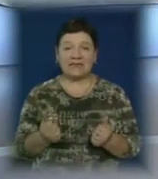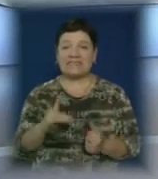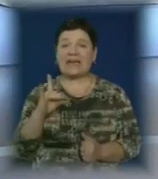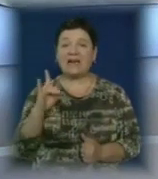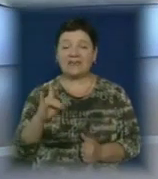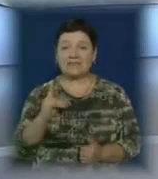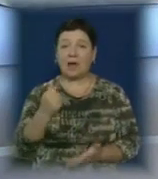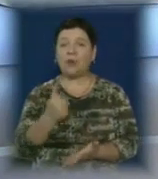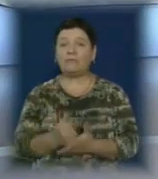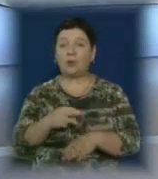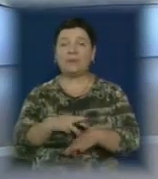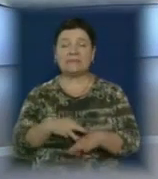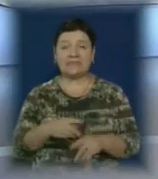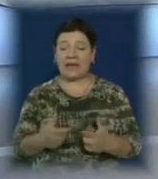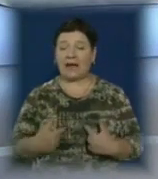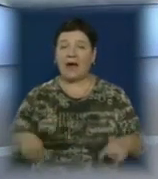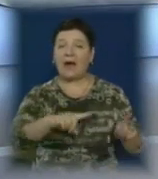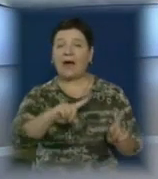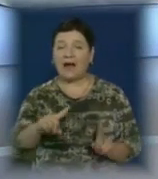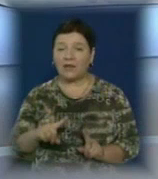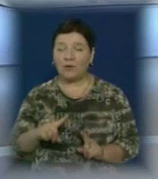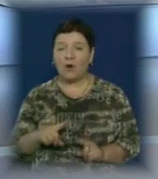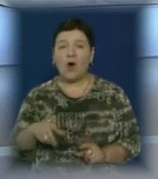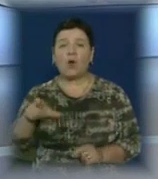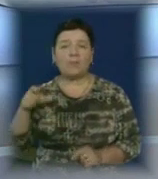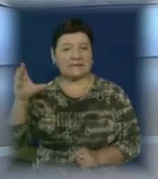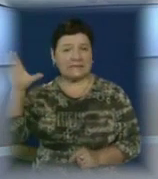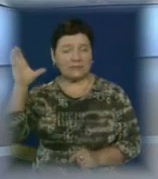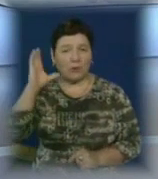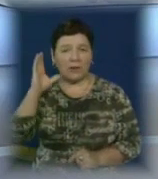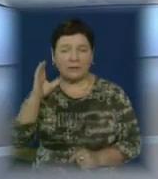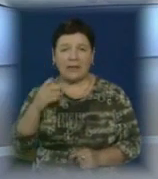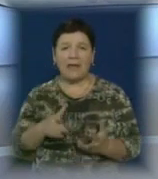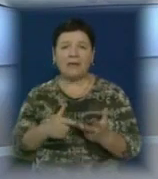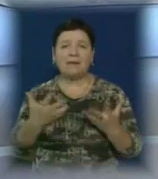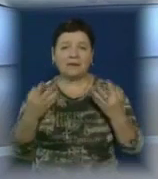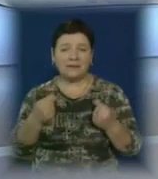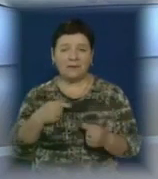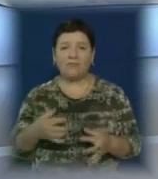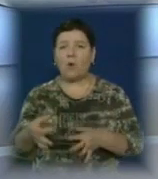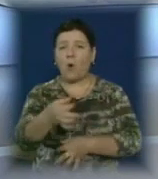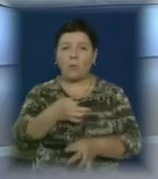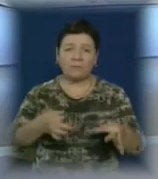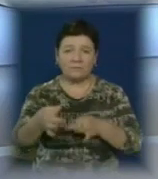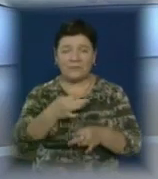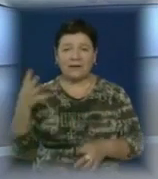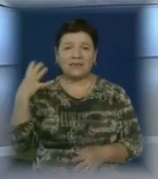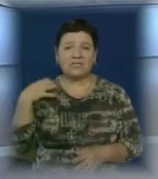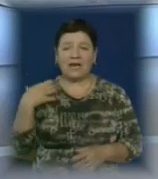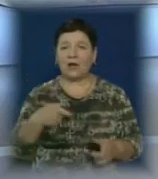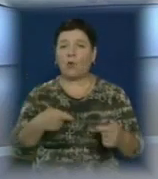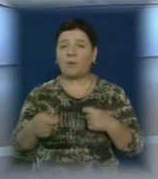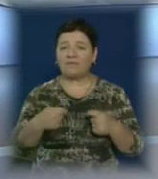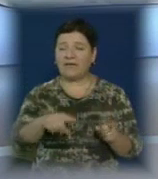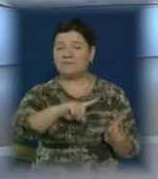головного міліціонера краю, в Ужгороді тривають громадські слухання, де кілька днів поспіль обговорюватимуть кандидатури на посаду начальника управління МВС